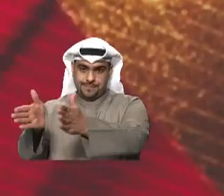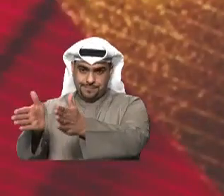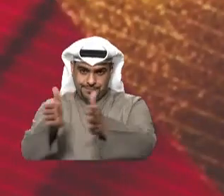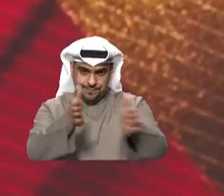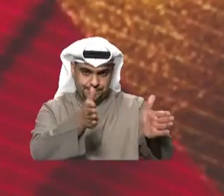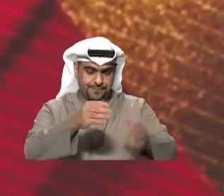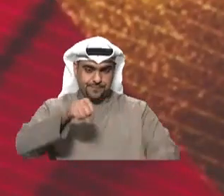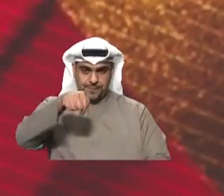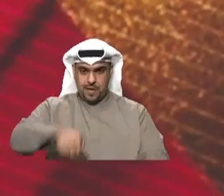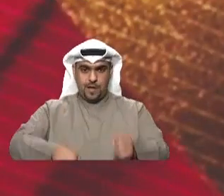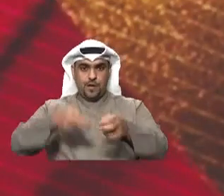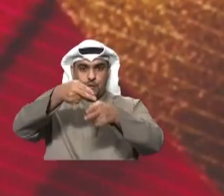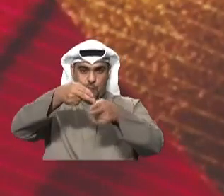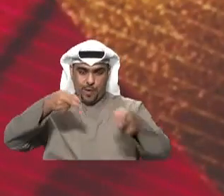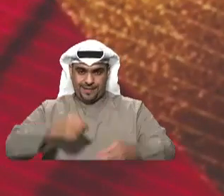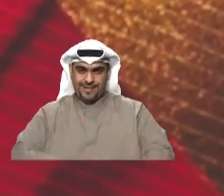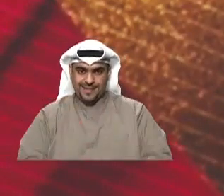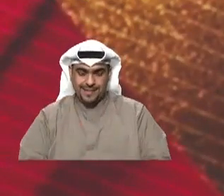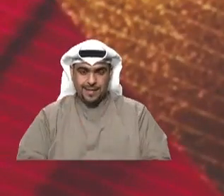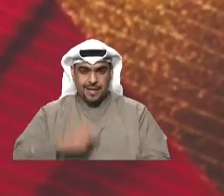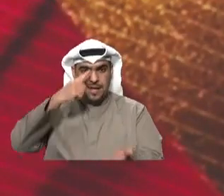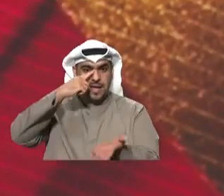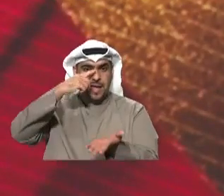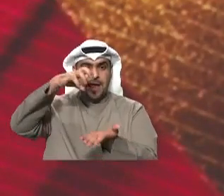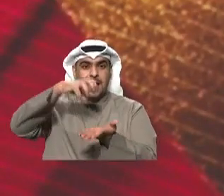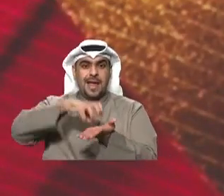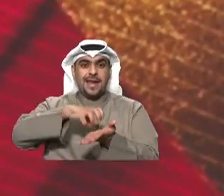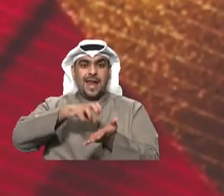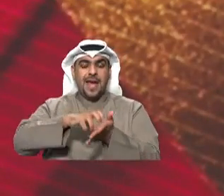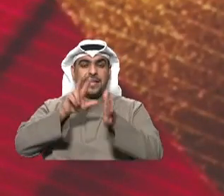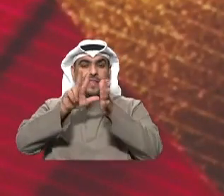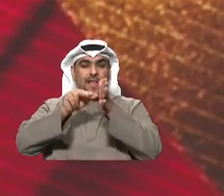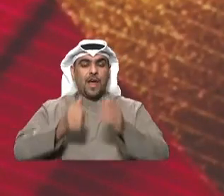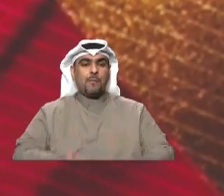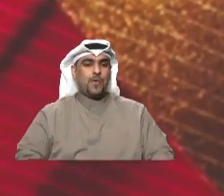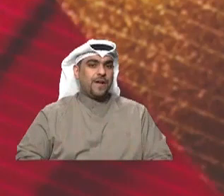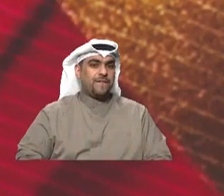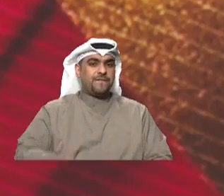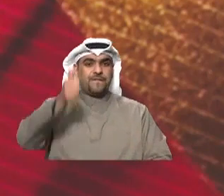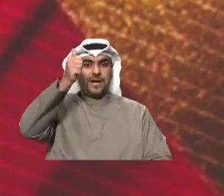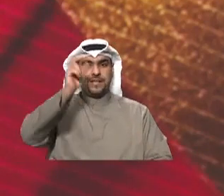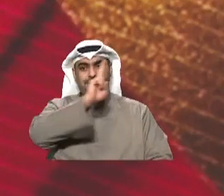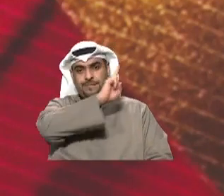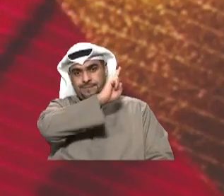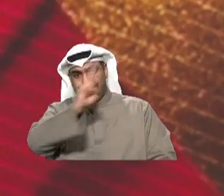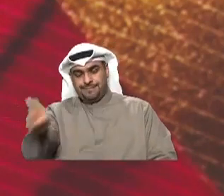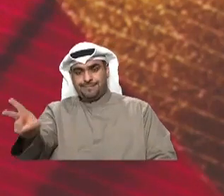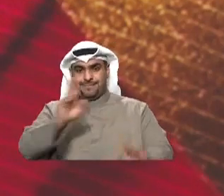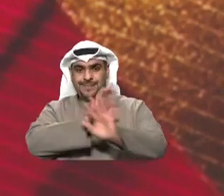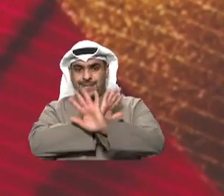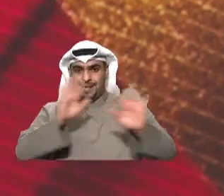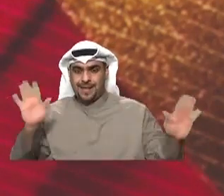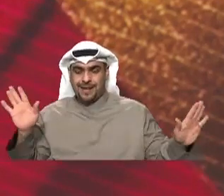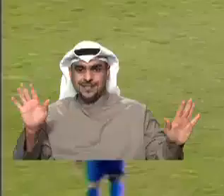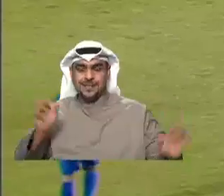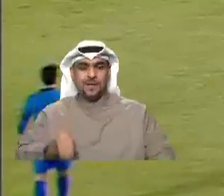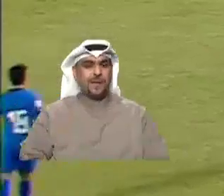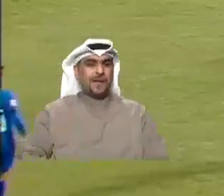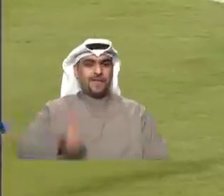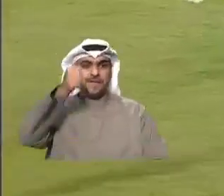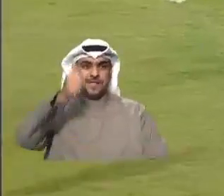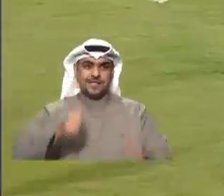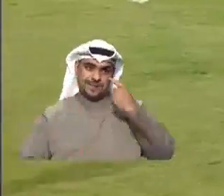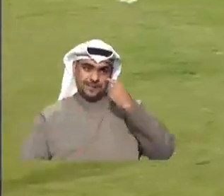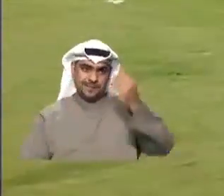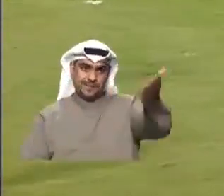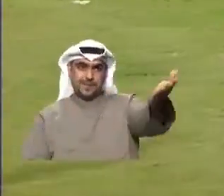حقق التضامن فوزا مهما على ضيفه السلمية بهدف وحيد، وذلك في ختام منافسات الجولة العاشرة لدوري زين الممتاز لكرة